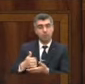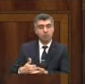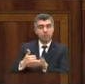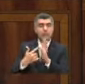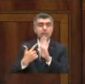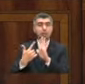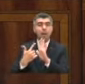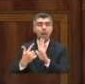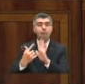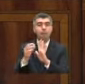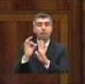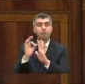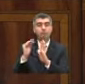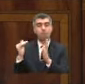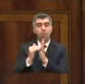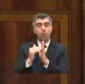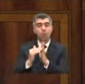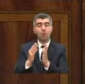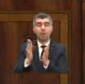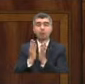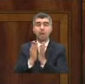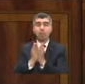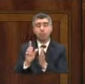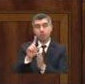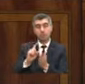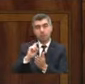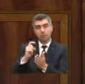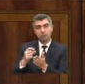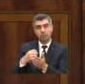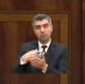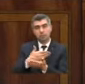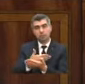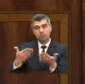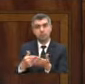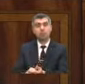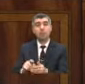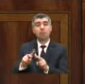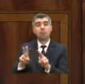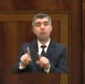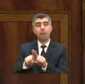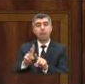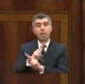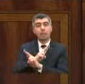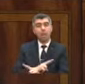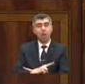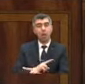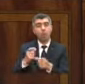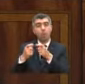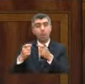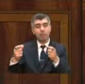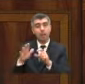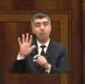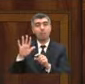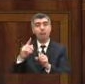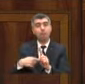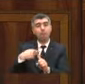طفل في سن التمدرس. توسيع قاعدة المنخرطين في أنظمة التقاعد لتشمل 5